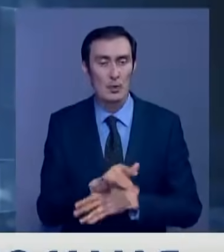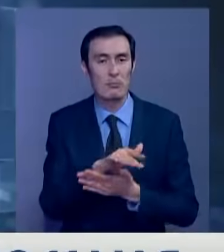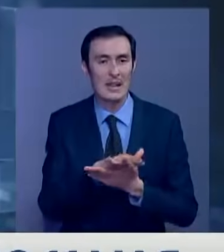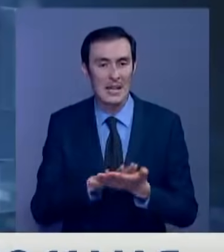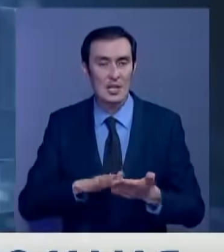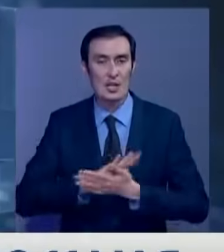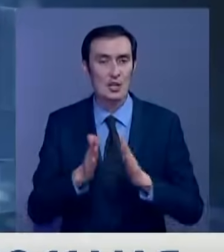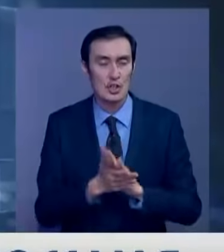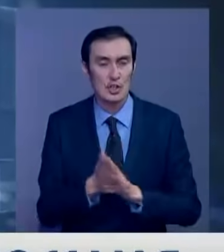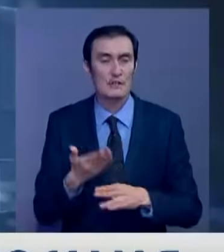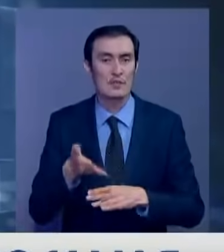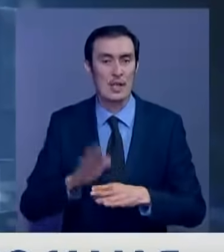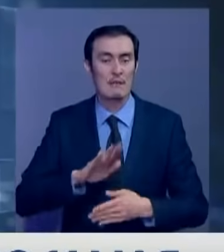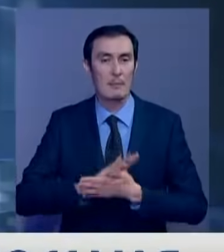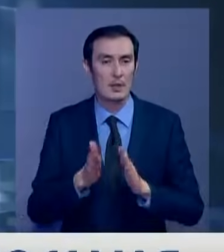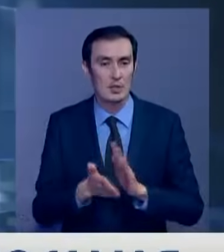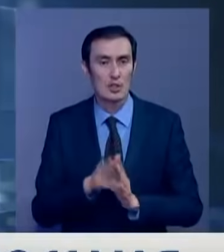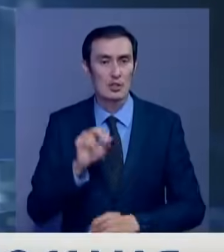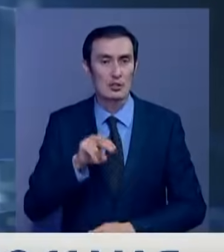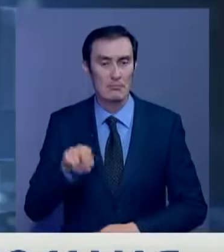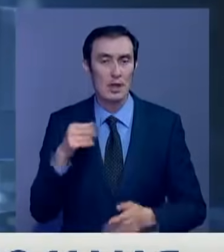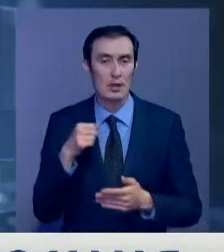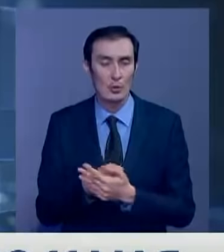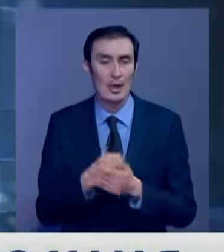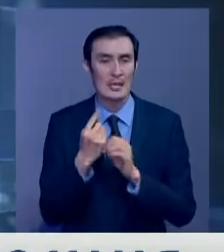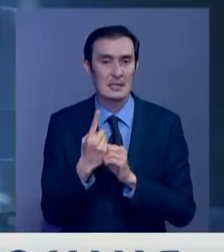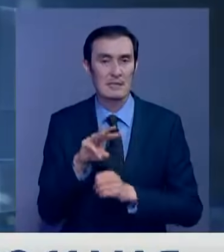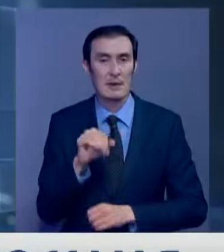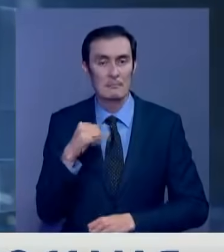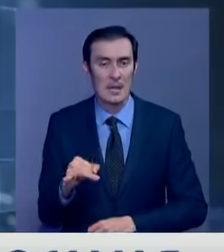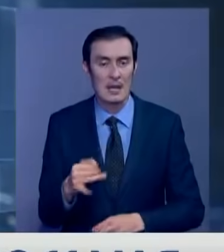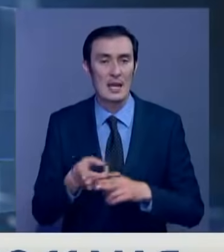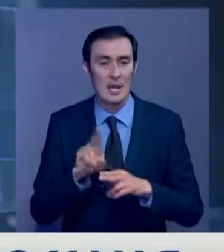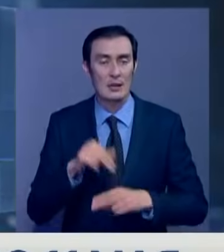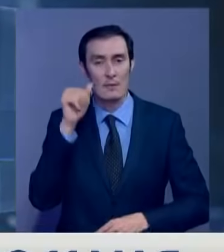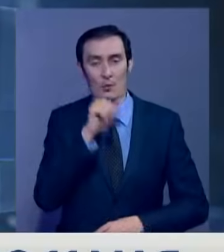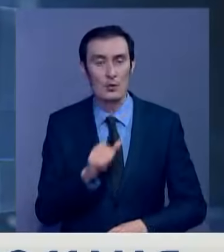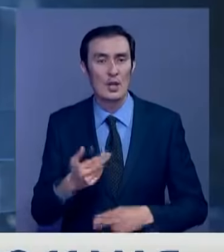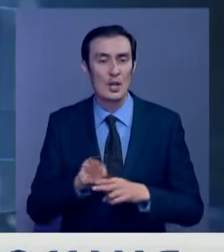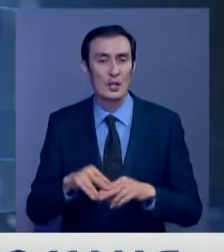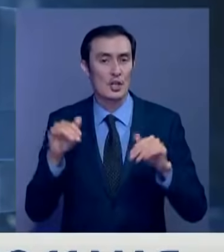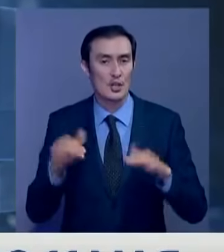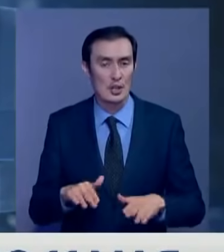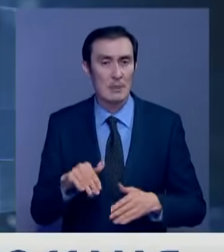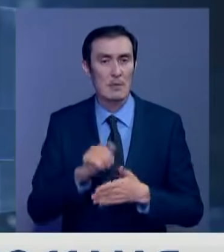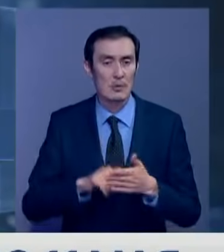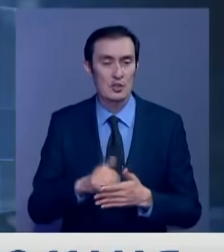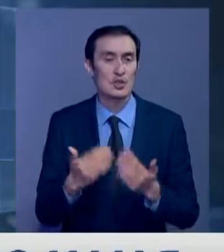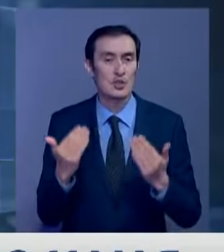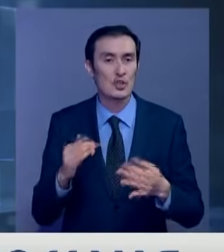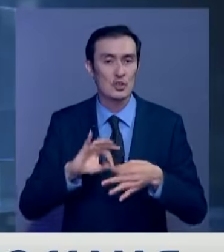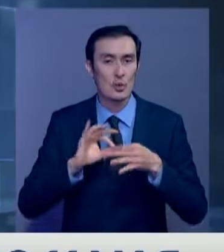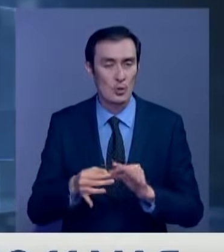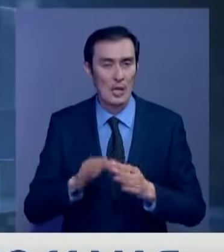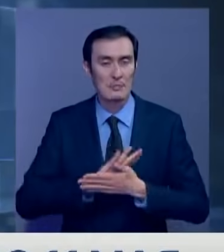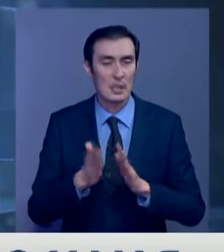продлении режима чрезвычайного положения до 11 мая текущего года. Это решение продиктовано нынешней сложной